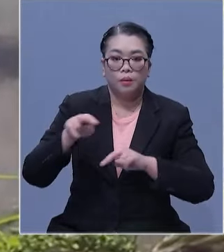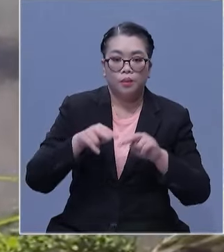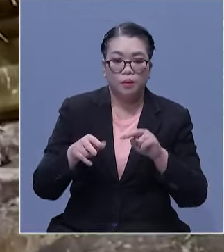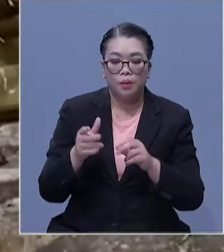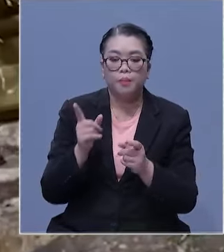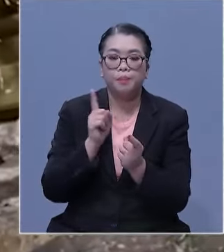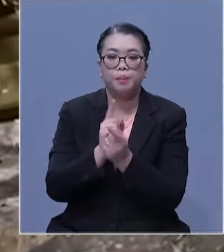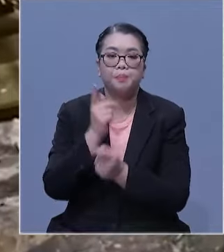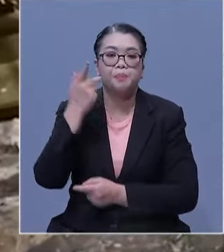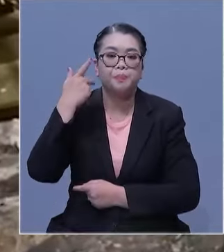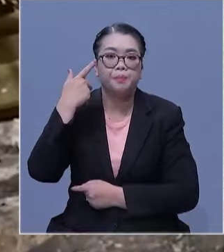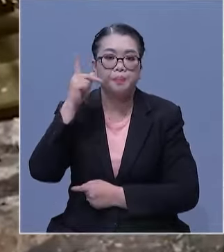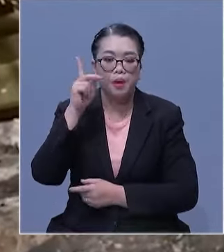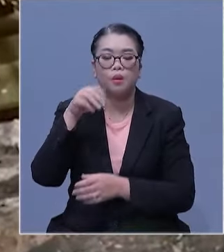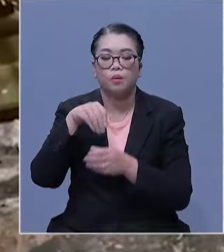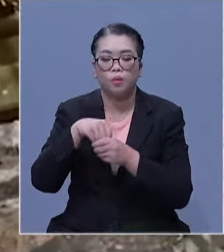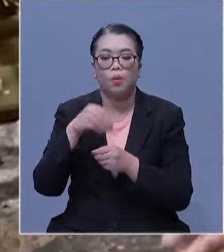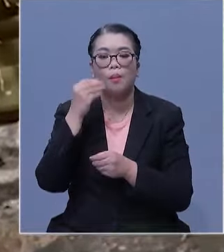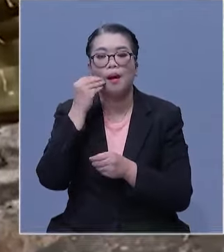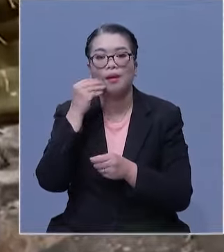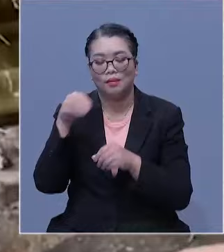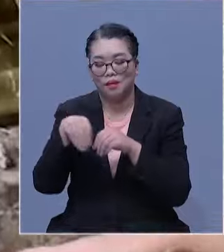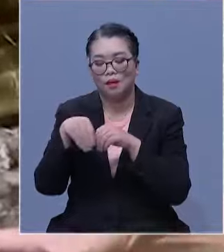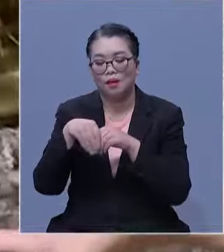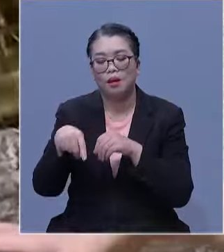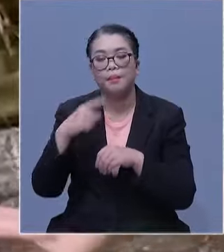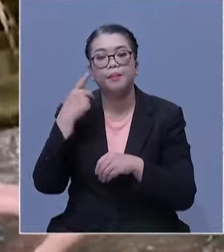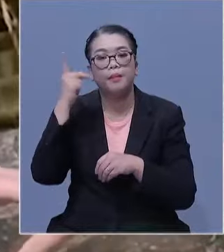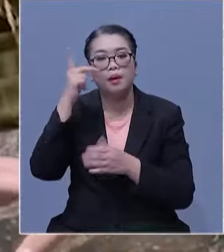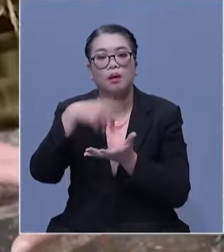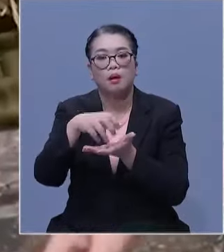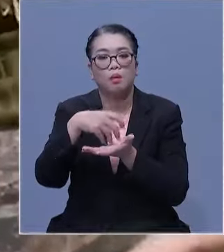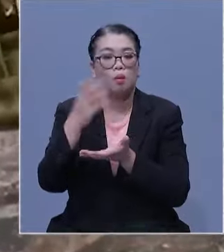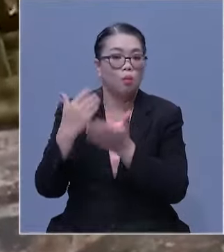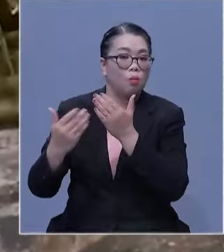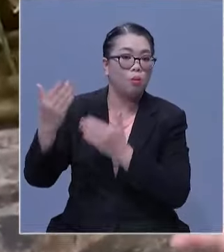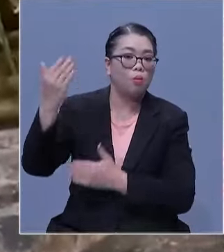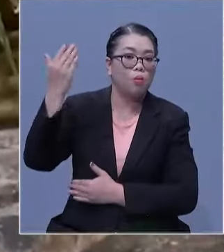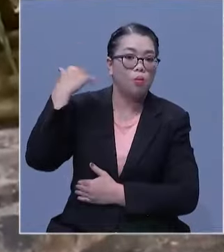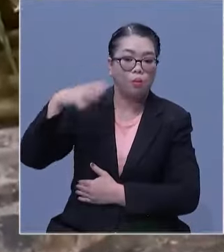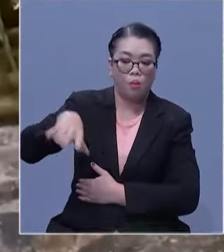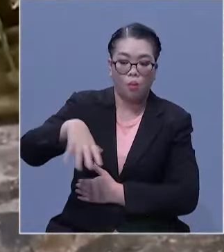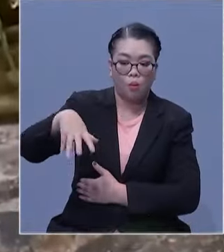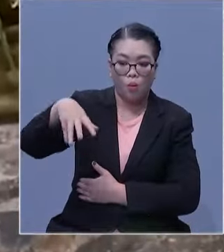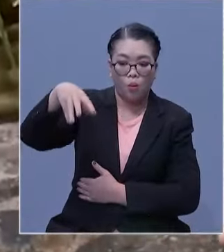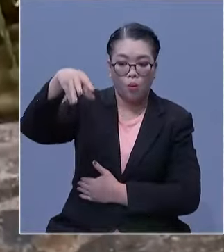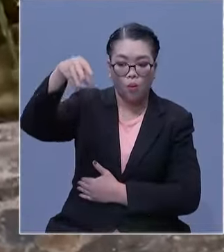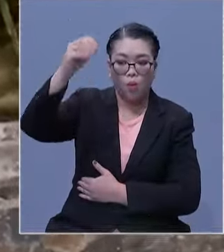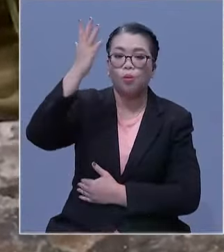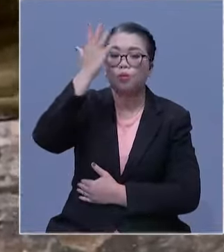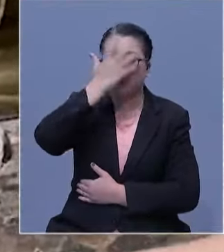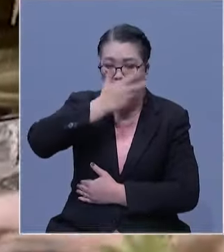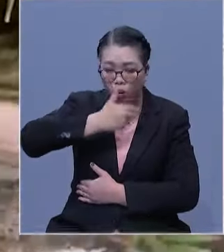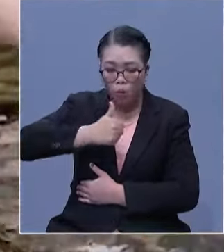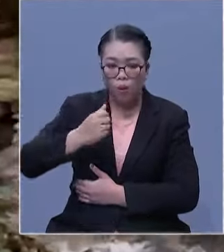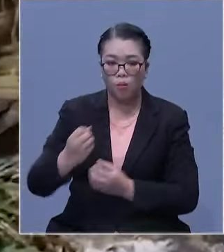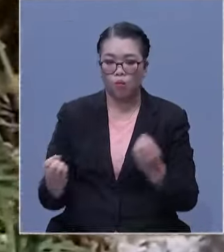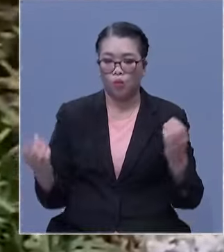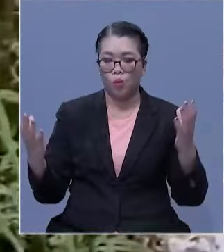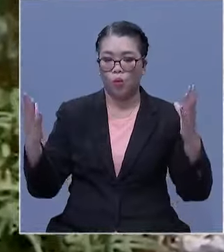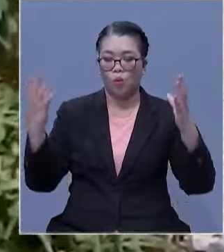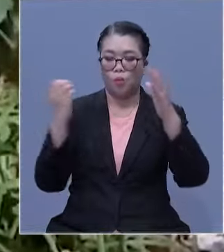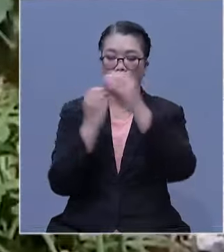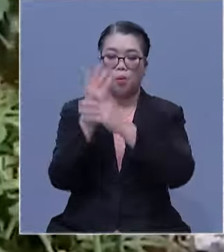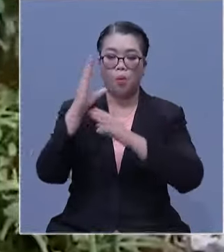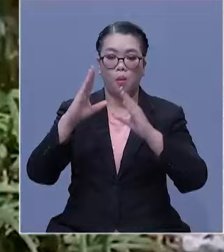ได้พบกัคุปาท่านนึงค่ะซึอศาอยู่บริเวณนั้คุป้าเล่ให้ฟังวาสมัยก่อน JD สมบูณสวยงามกวานี้มีต้นโรใหญ